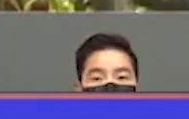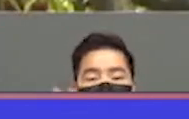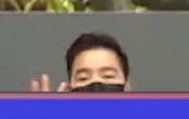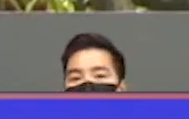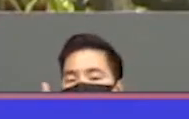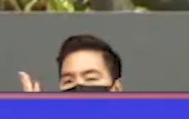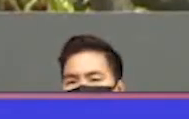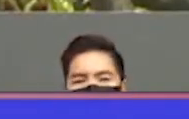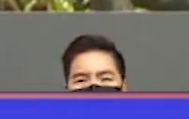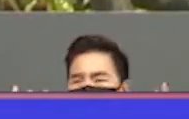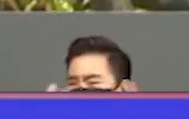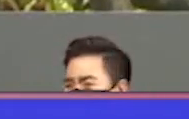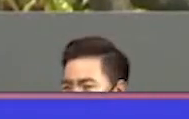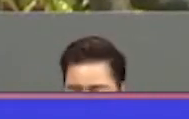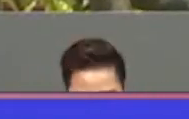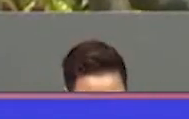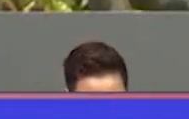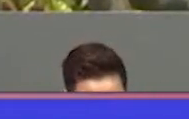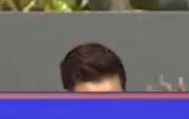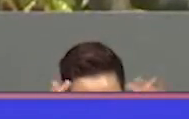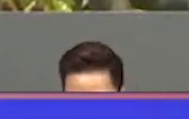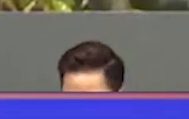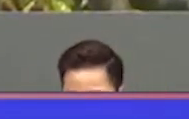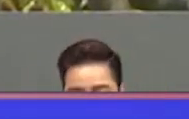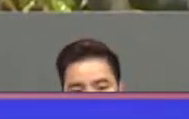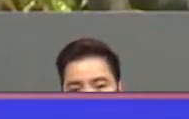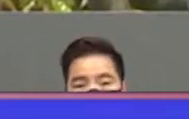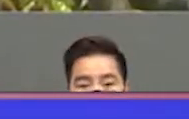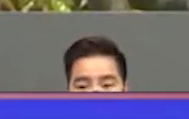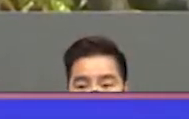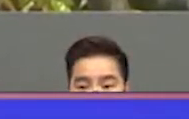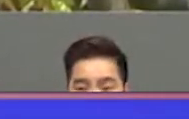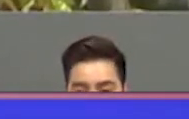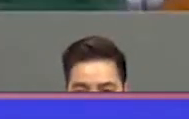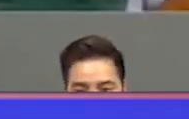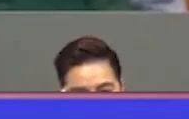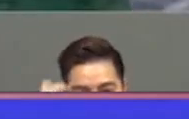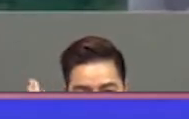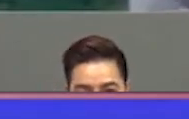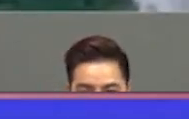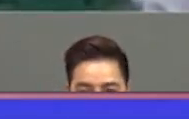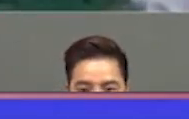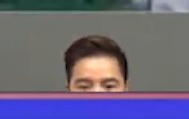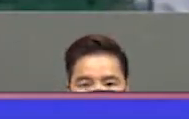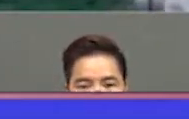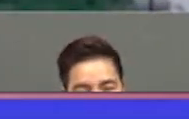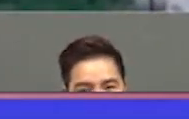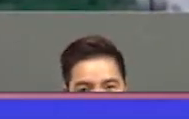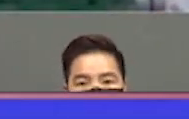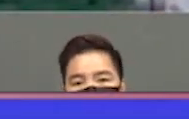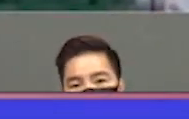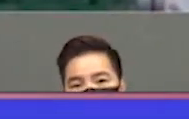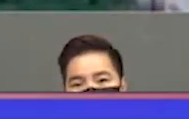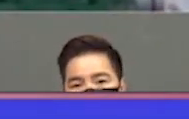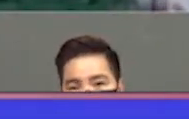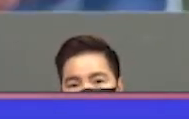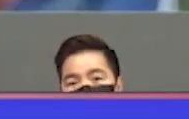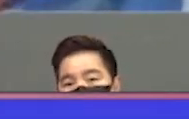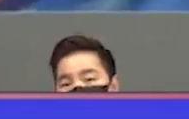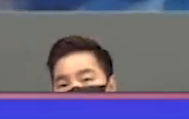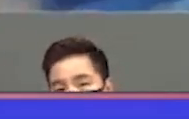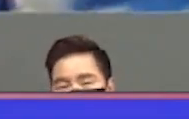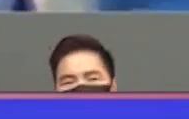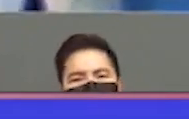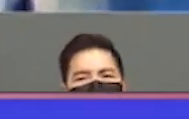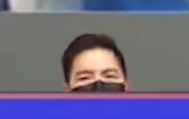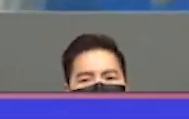องการให้ซีโร่เขาเรียกว่าอะไร ซีโร่ โควิด ใช่ โควิดซีโร่ต้องการให้โควิดเป็นศูนย ์ เพราะฉะนั้นเขาต้องระ